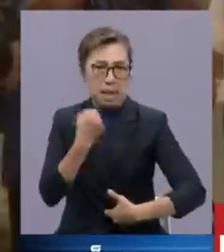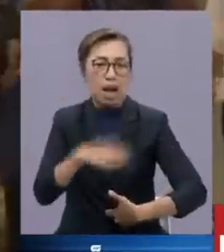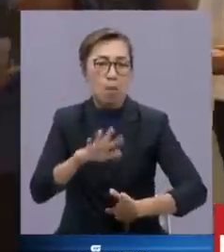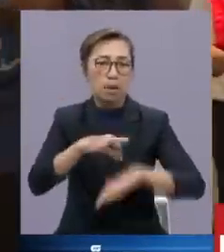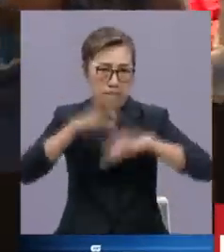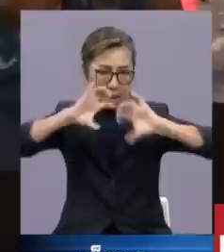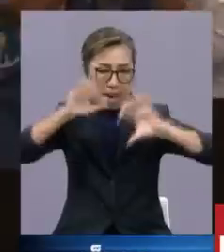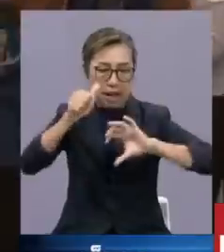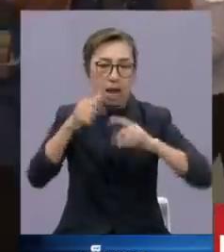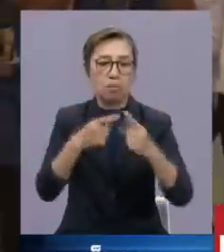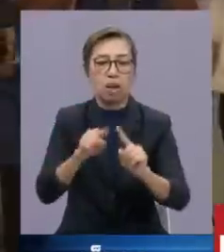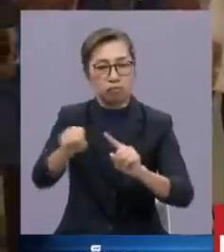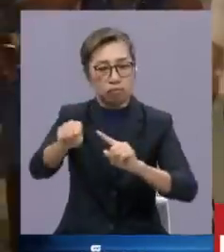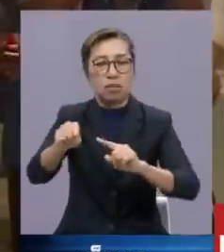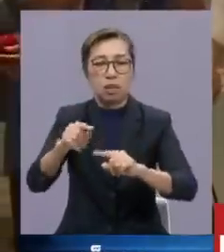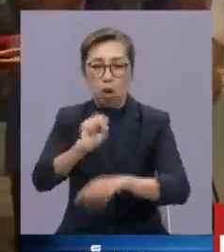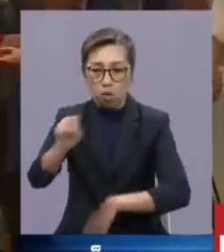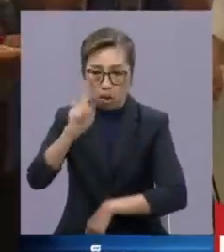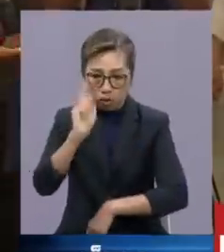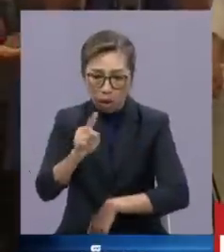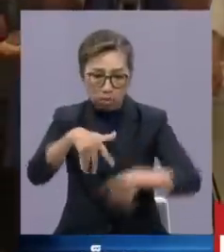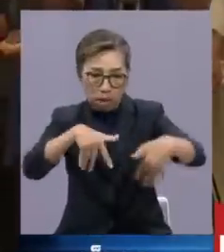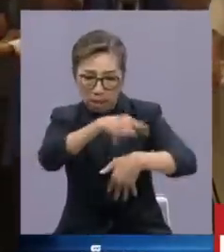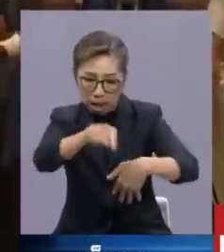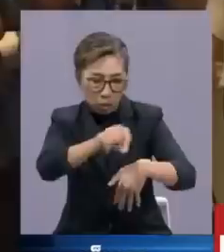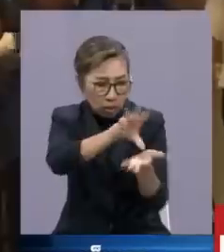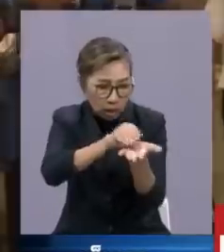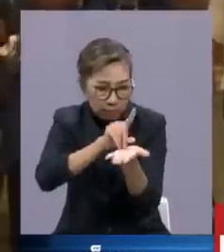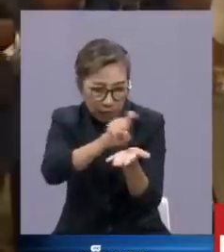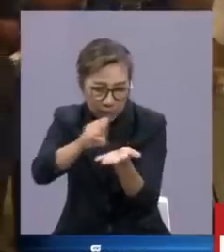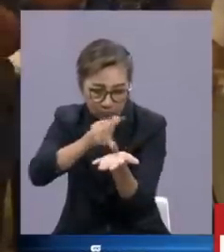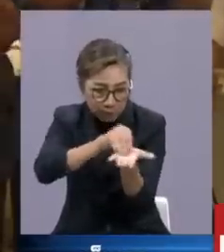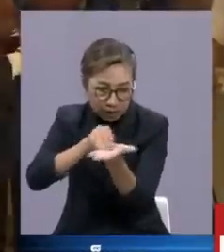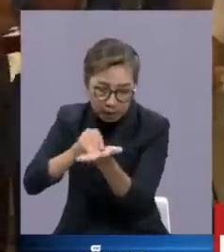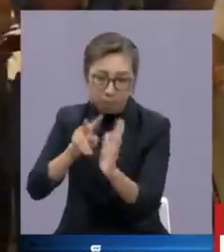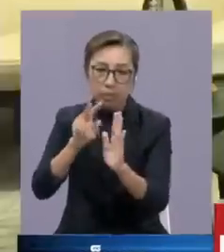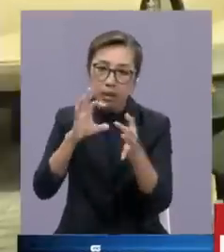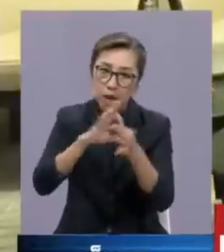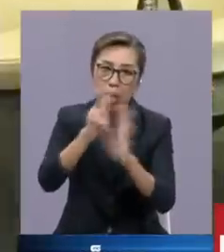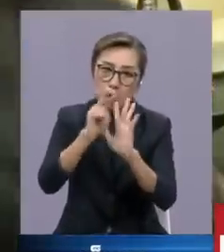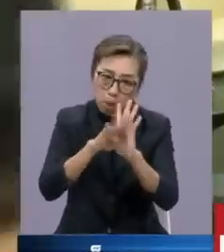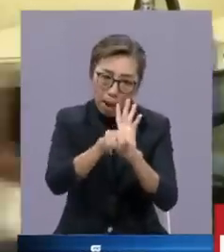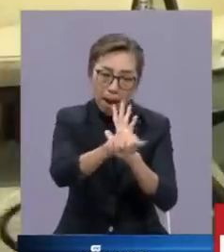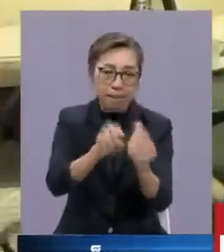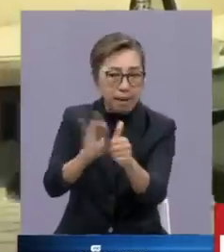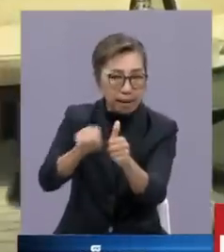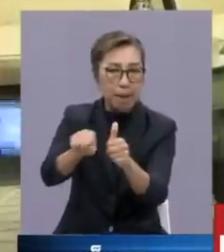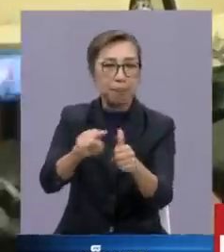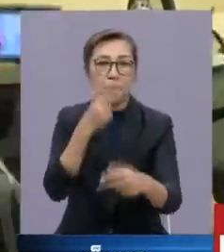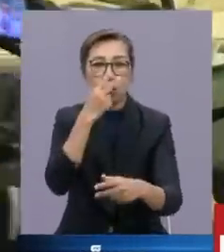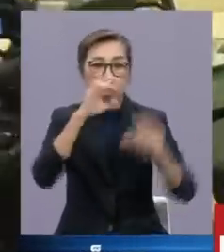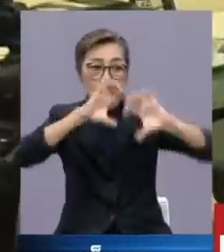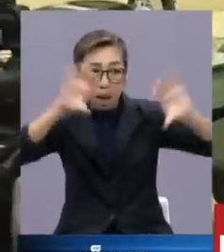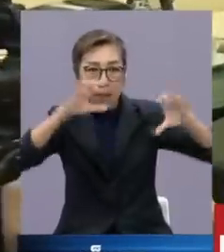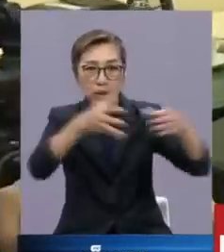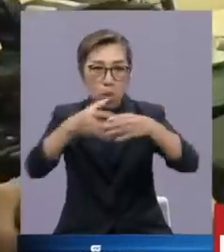หนึ่งก็คือการรับฟังความเห็นของประชาชนเกี่ยวกับนโยบายต่างๆในขณะเดียวกันก็ฟังเสียงสะท้อนถึงนโยบายของรัฐบาล